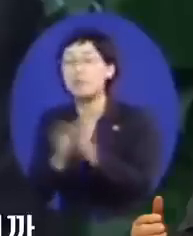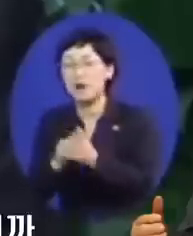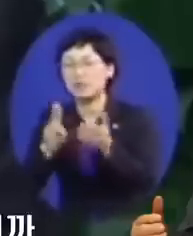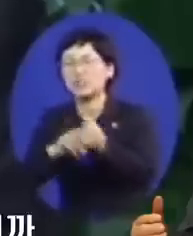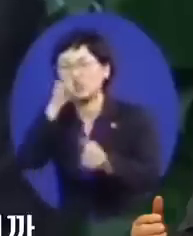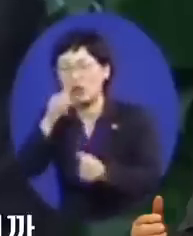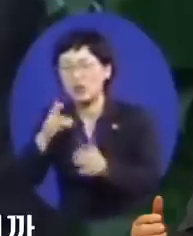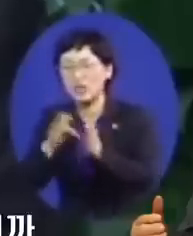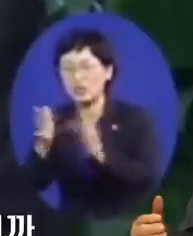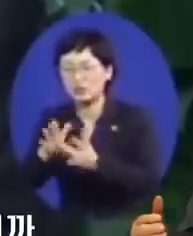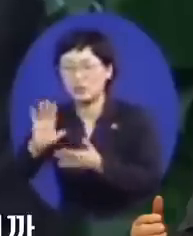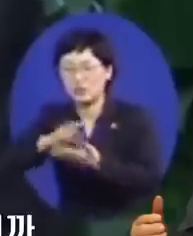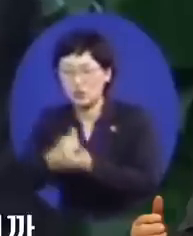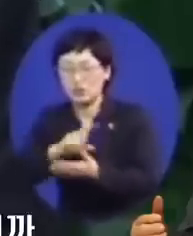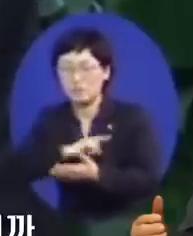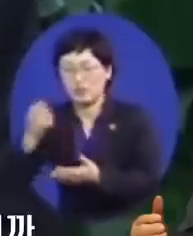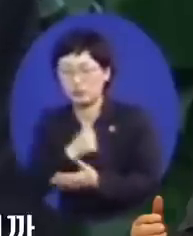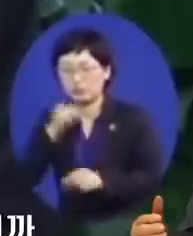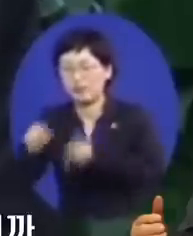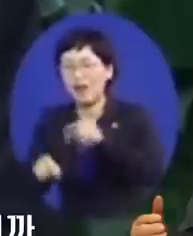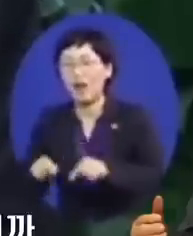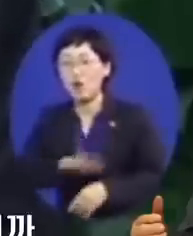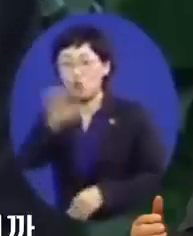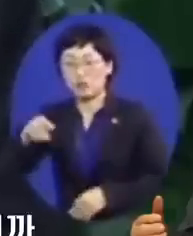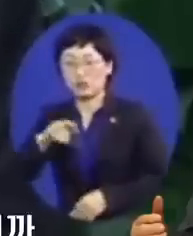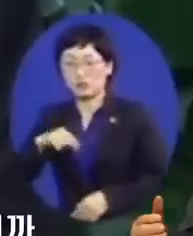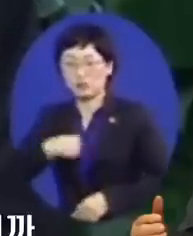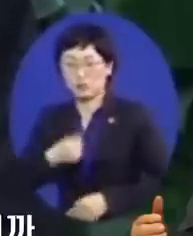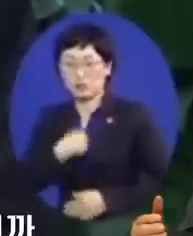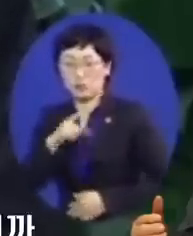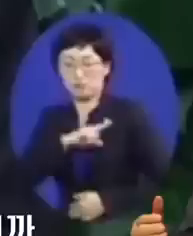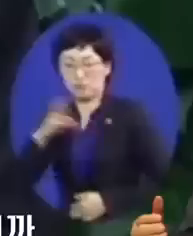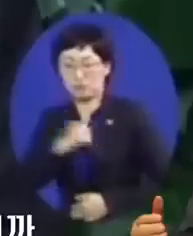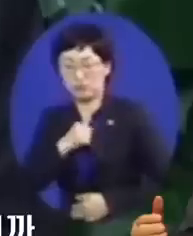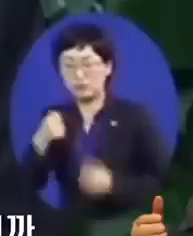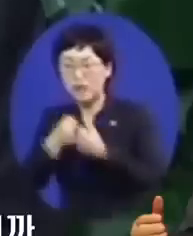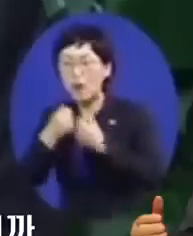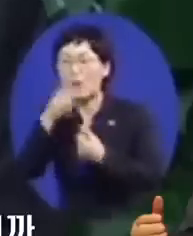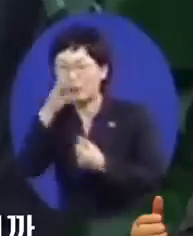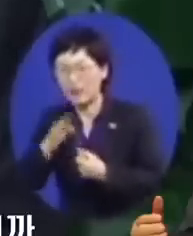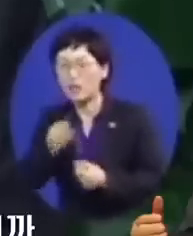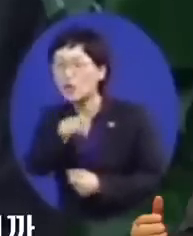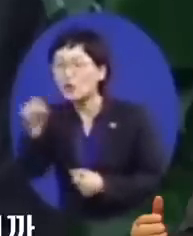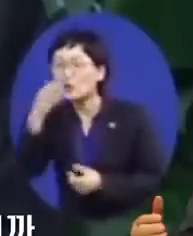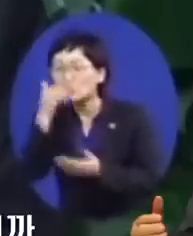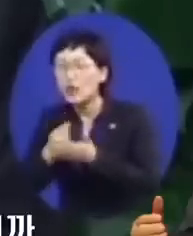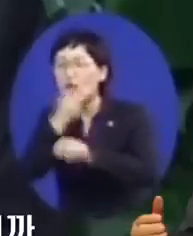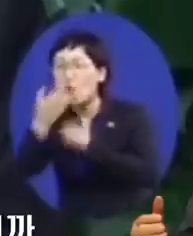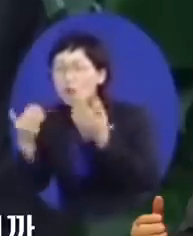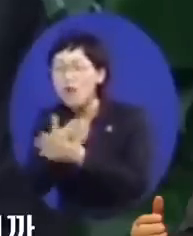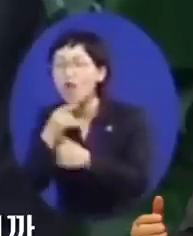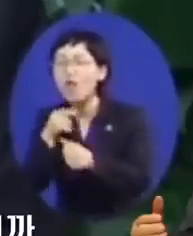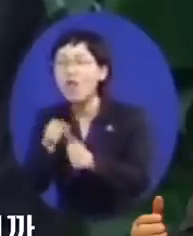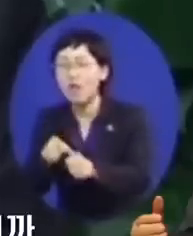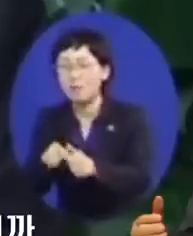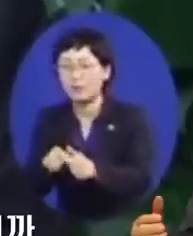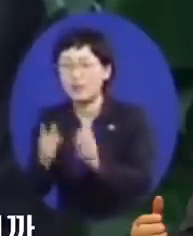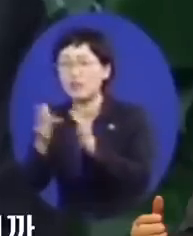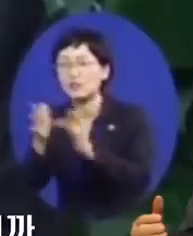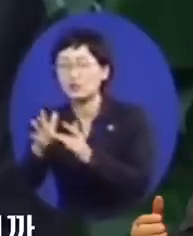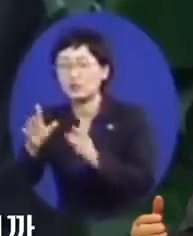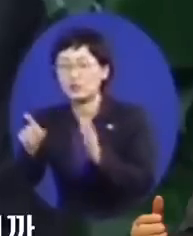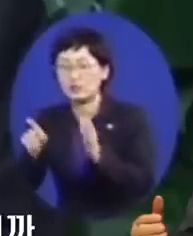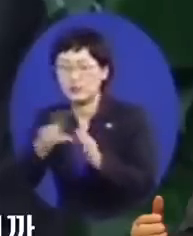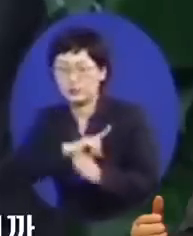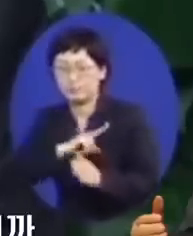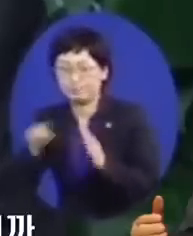나가자. 우리의 이름으로 나가서는 안 된다. 전부 회개를 시키고 예수를 믿고 주님 이름으로 살려달라고